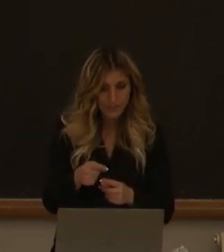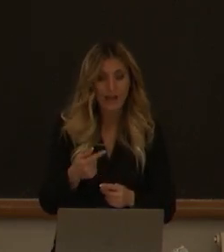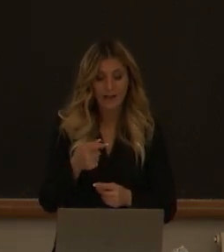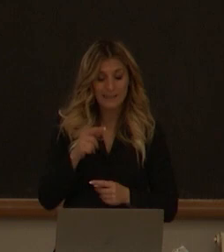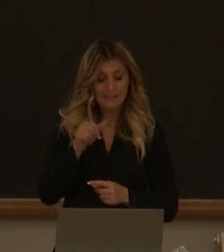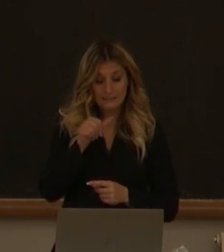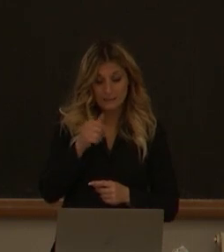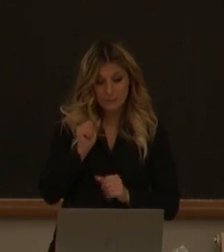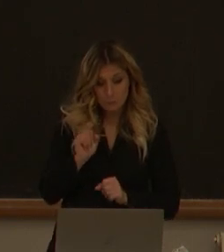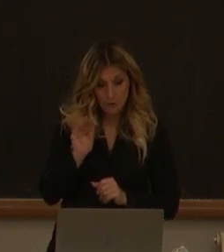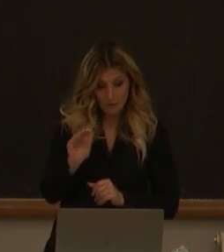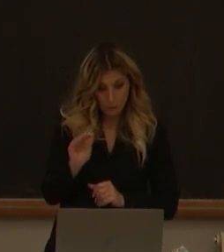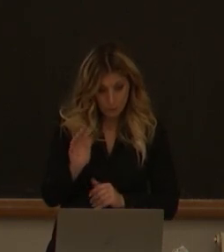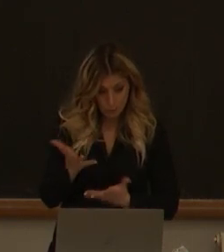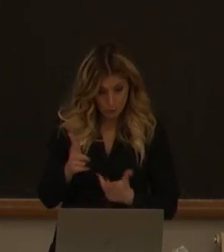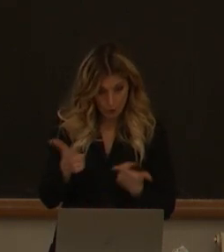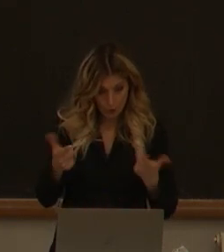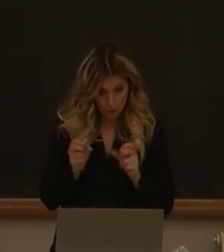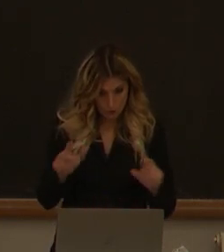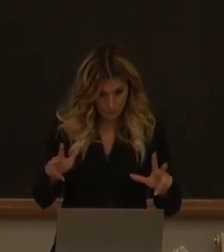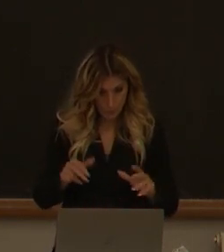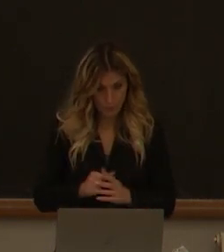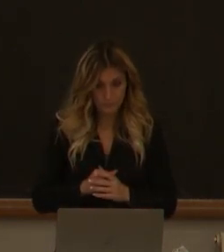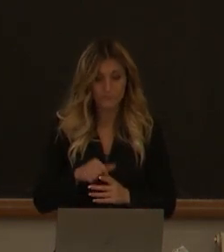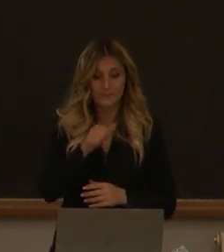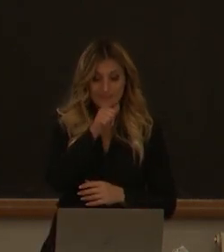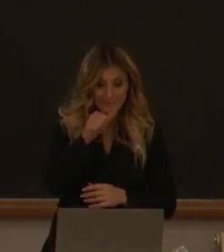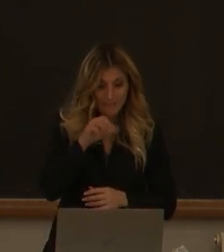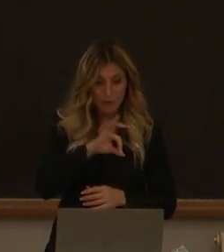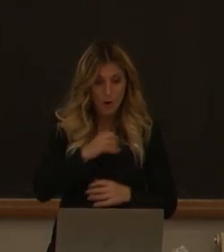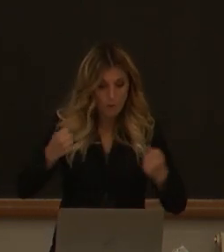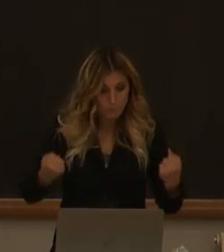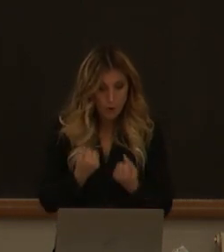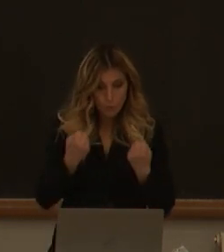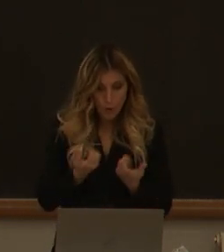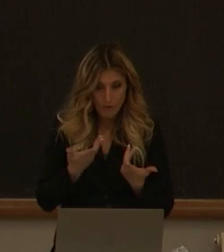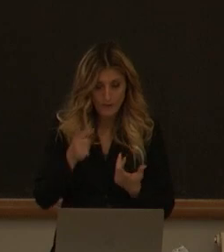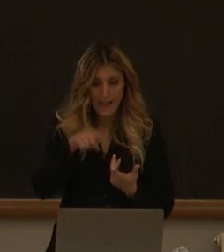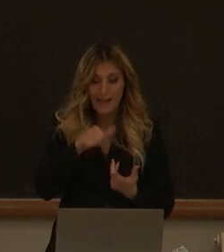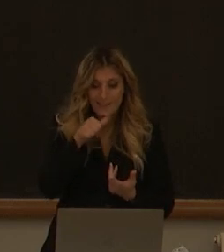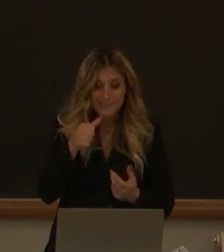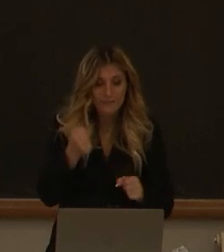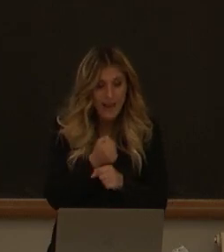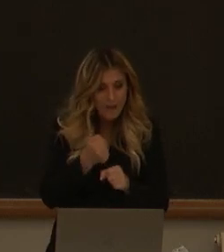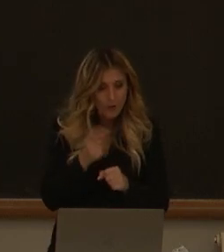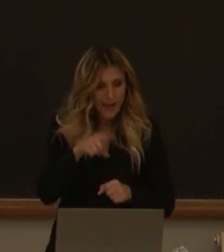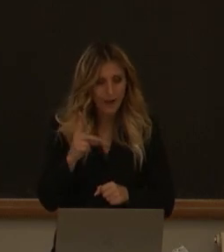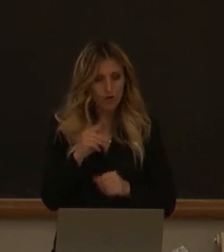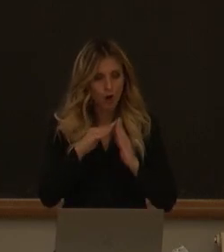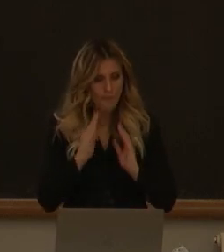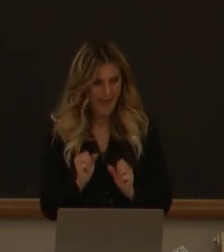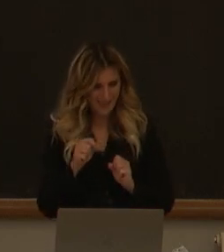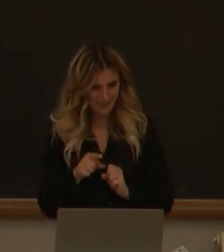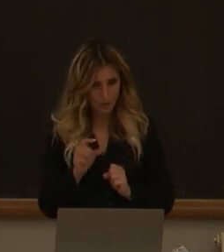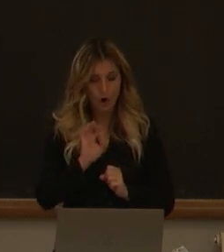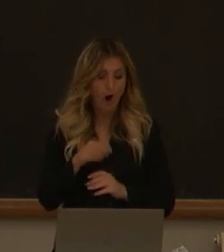mercato. La cosa importante è favorire la prevenzione, significa poi lavorare anche a livello domestico ed